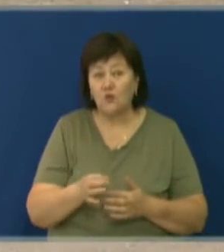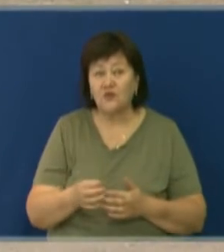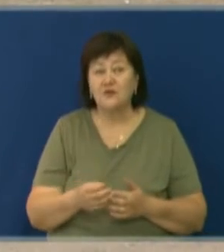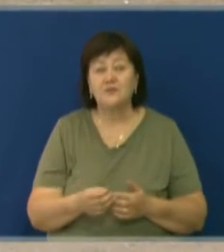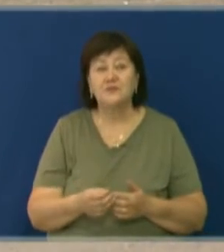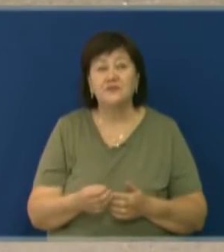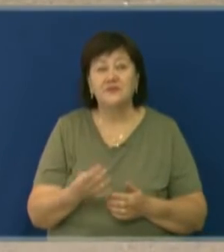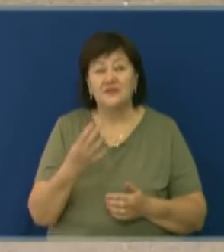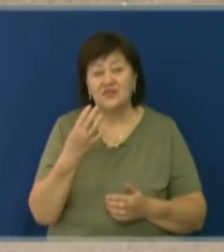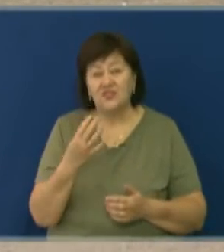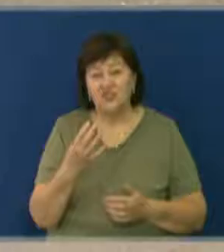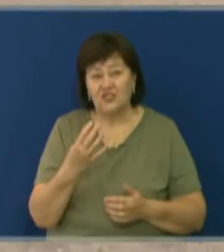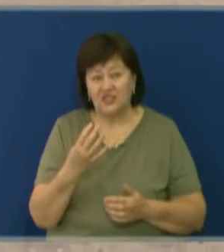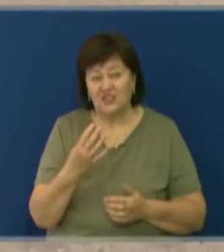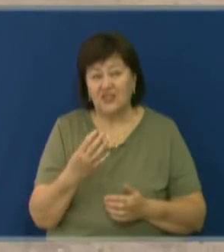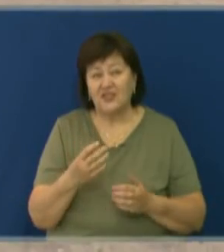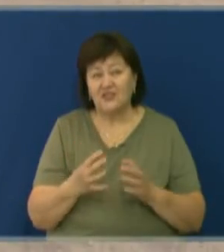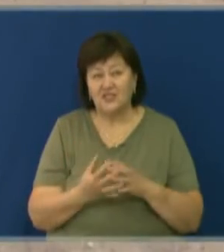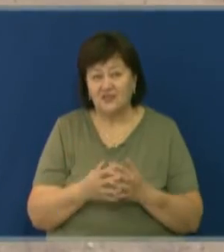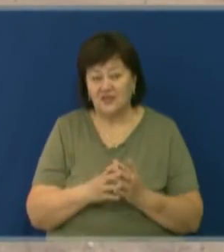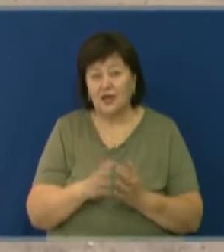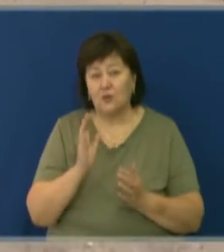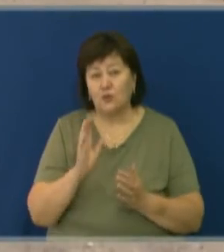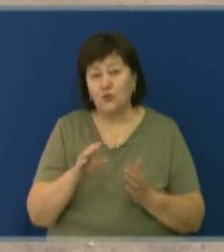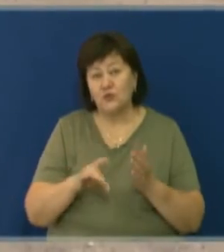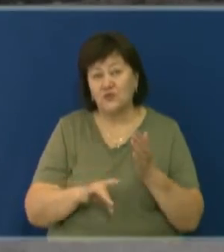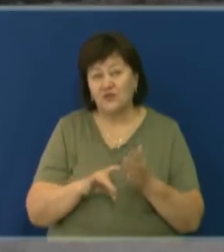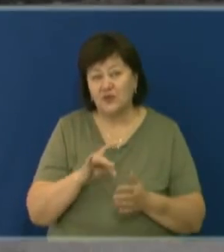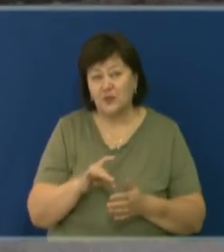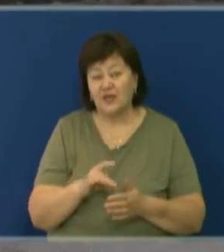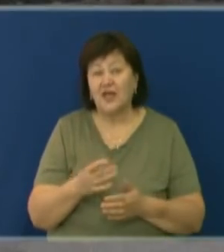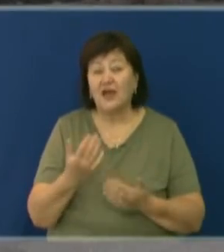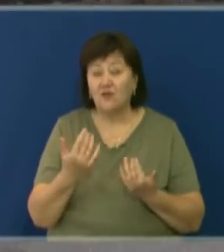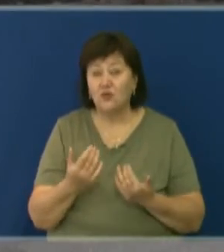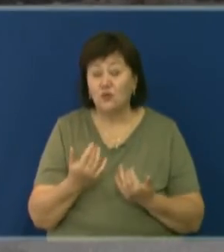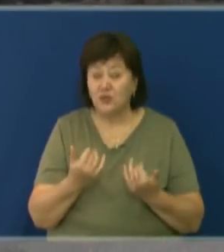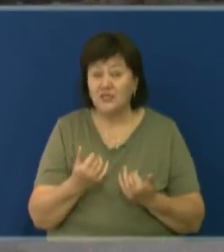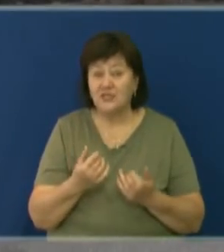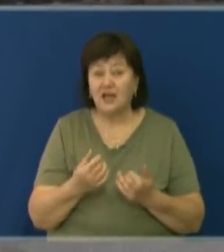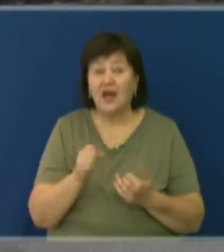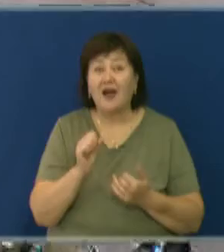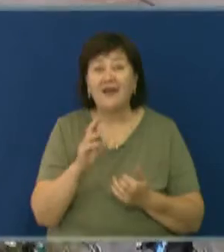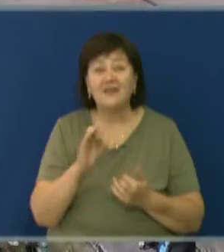сайланады. Олар өкілеттілік мерзімі аяқталған Айнабұлақ, Алғабас, Достық және Жиенәлі ауылдық